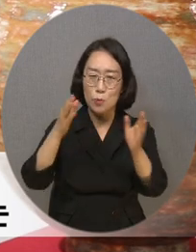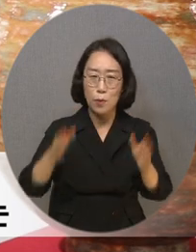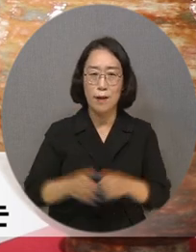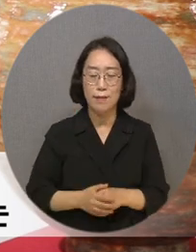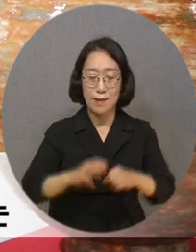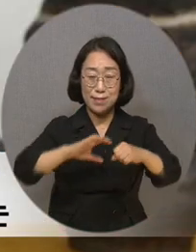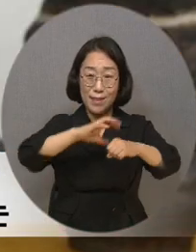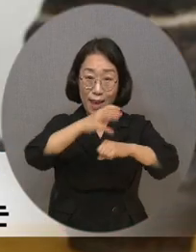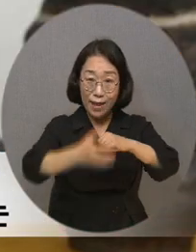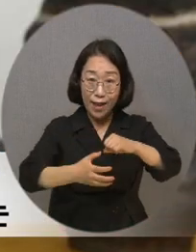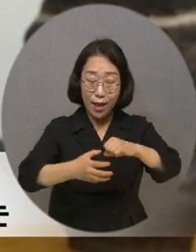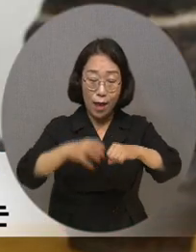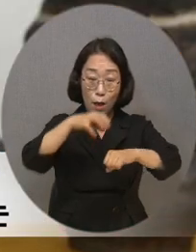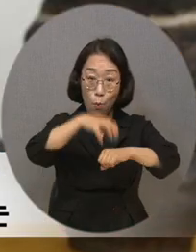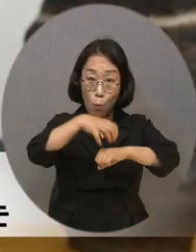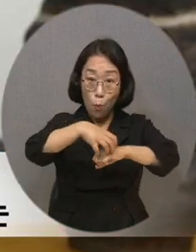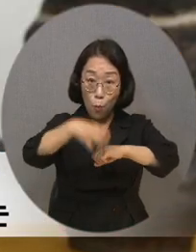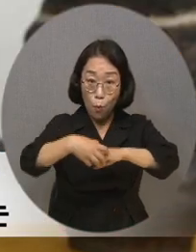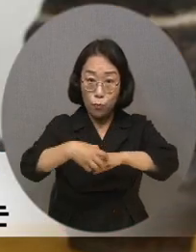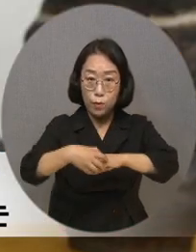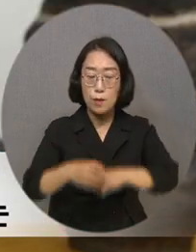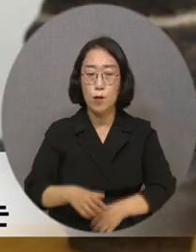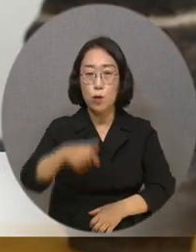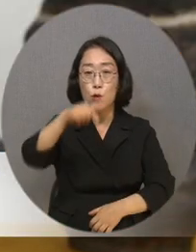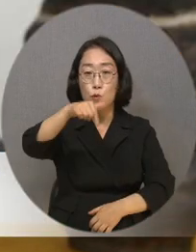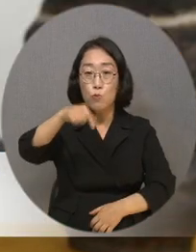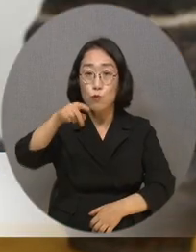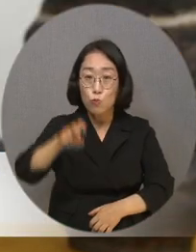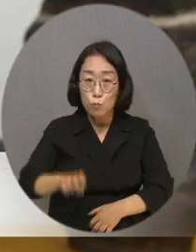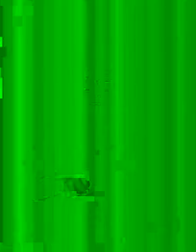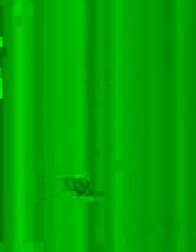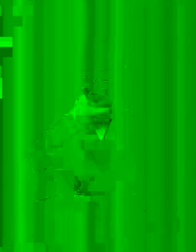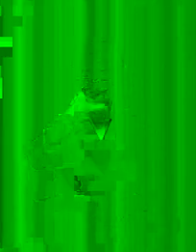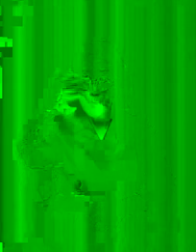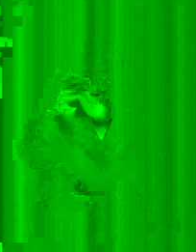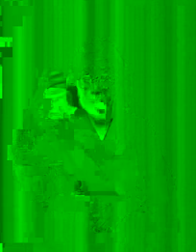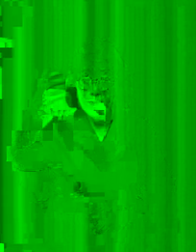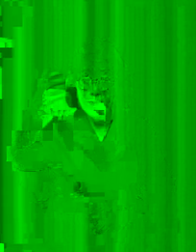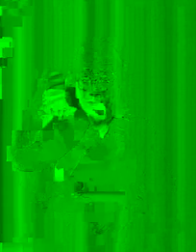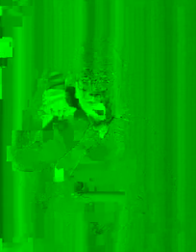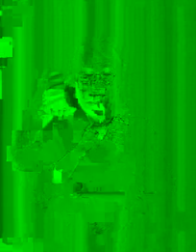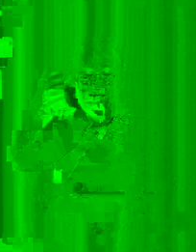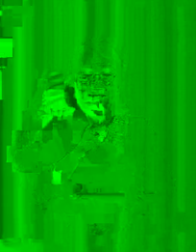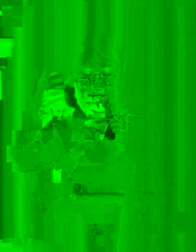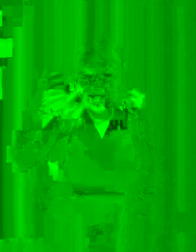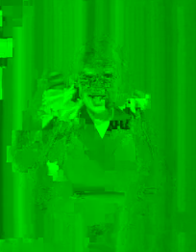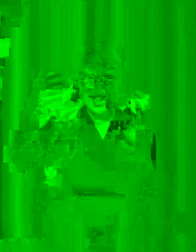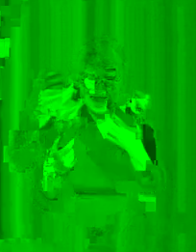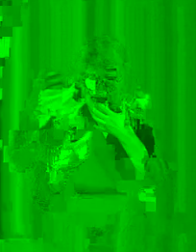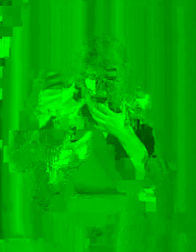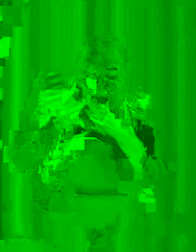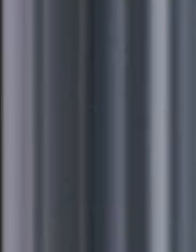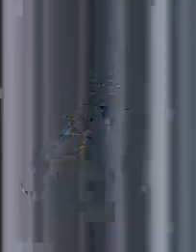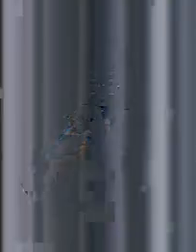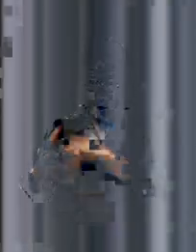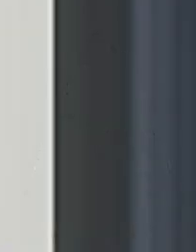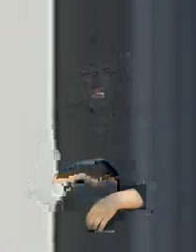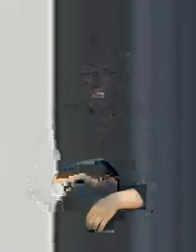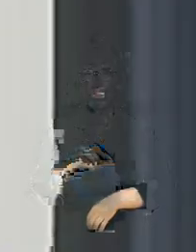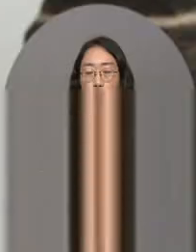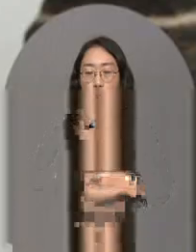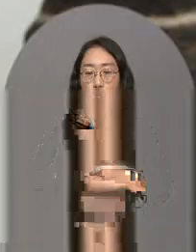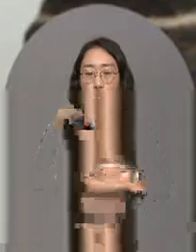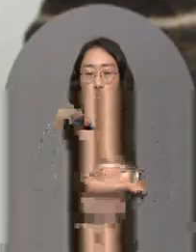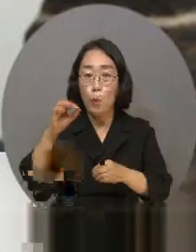각국에 꿈이라는 우리 한글에 새겨져 있는 도자기가 전 세계의 벨트를 이루는 토운의 세라믹